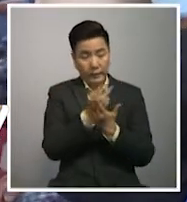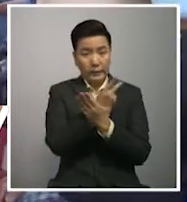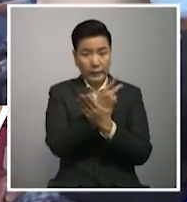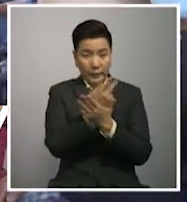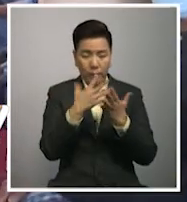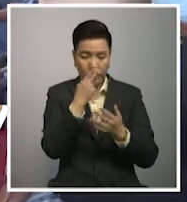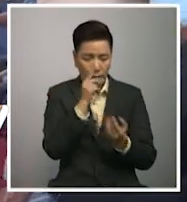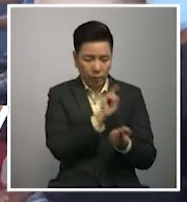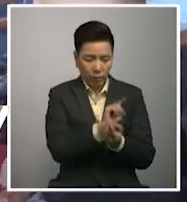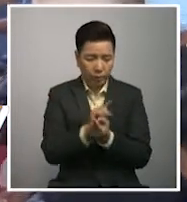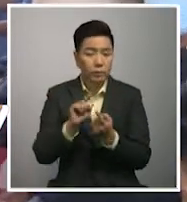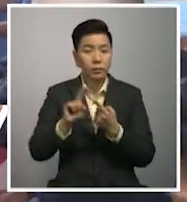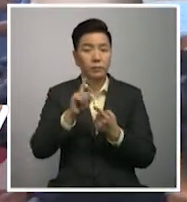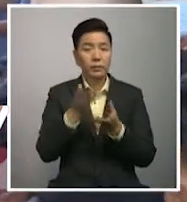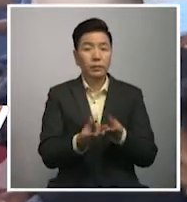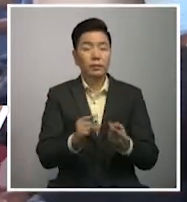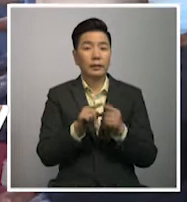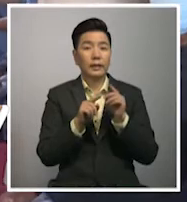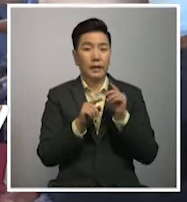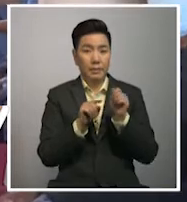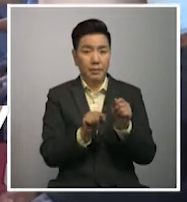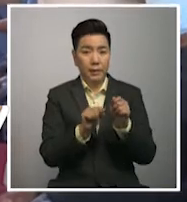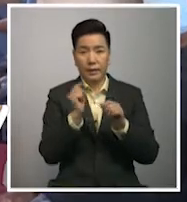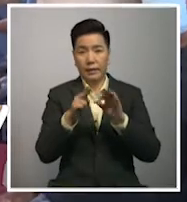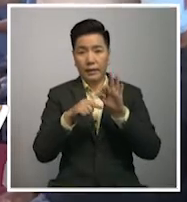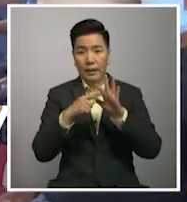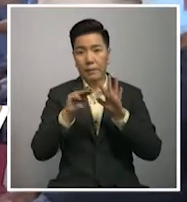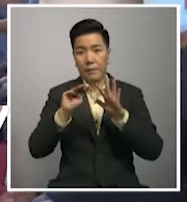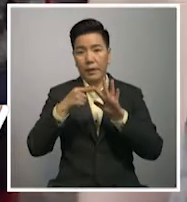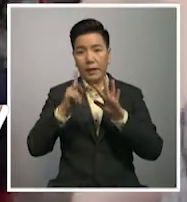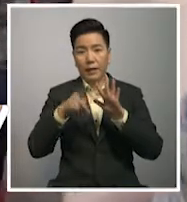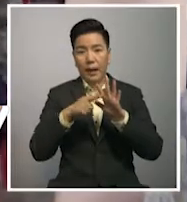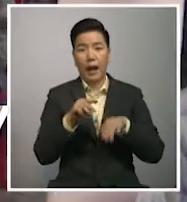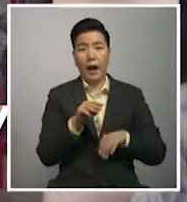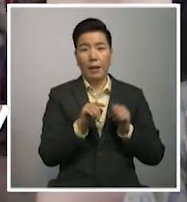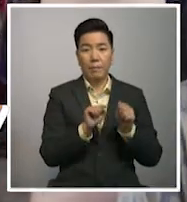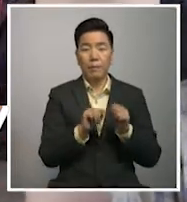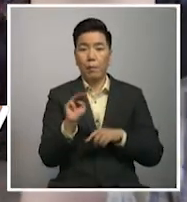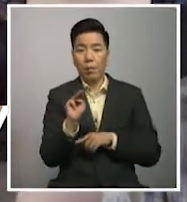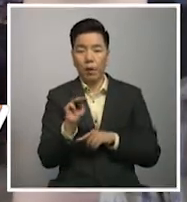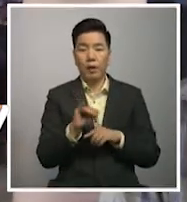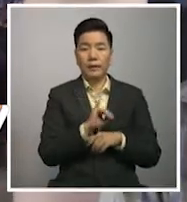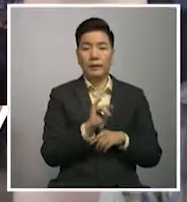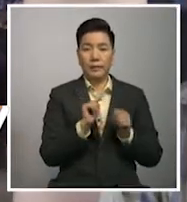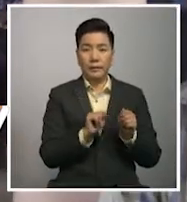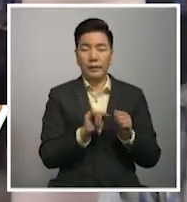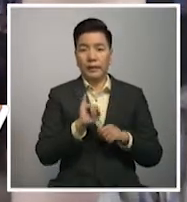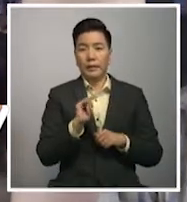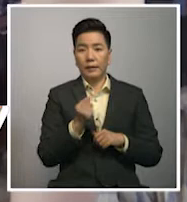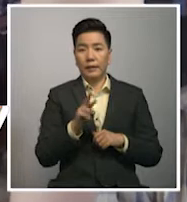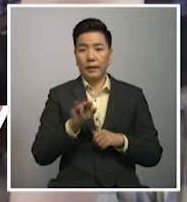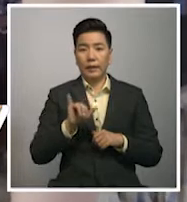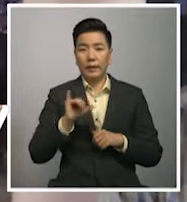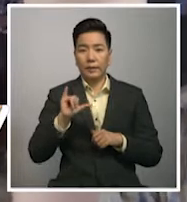จนบุรีพบว่าในพื้นที่อำเภอท่ามะกาอำเภอท่าม่วงอำเภอไซโยกอำเภอสังขระบุรี